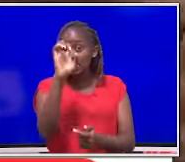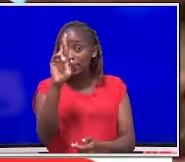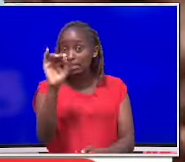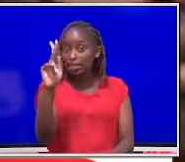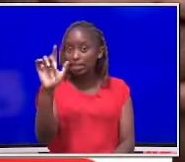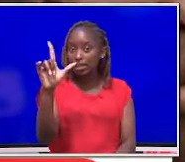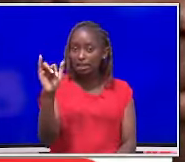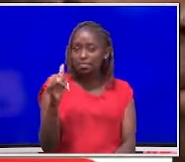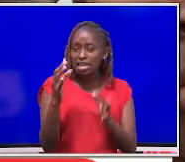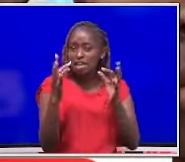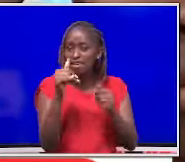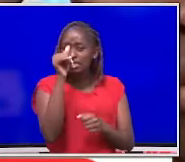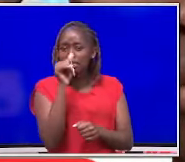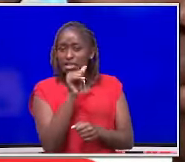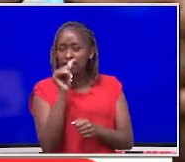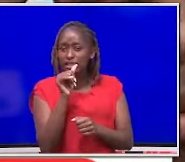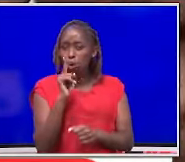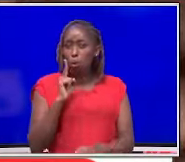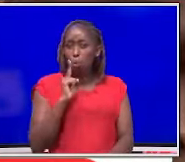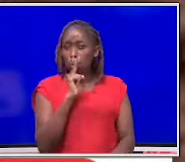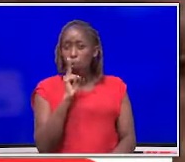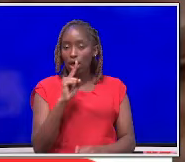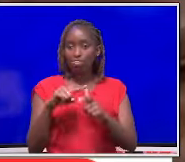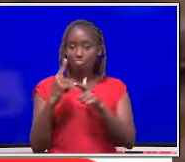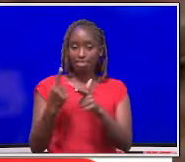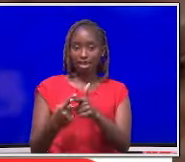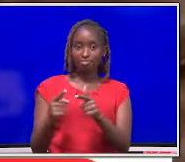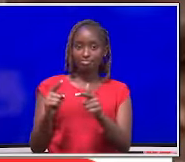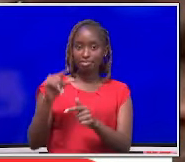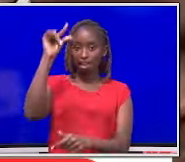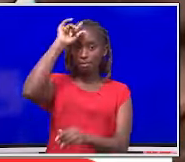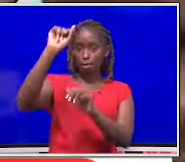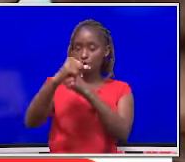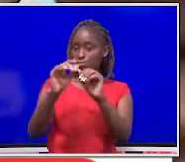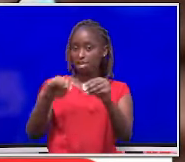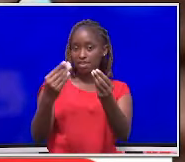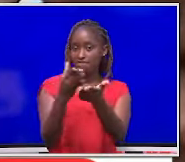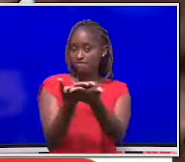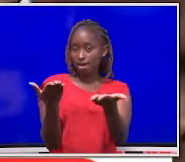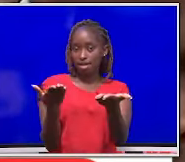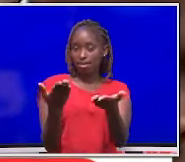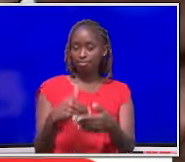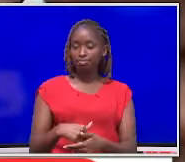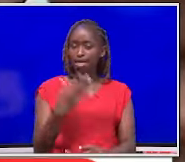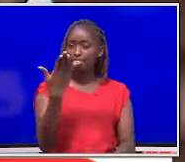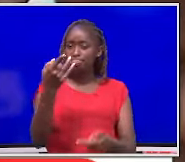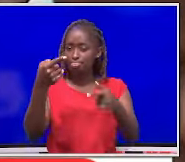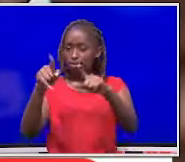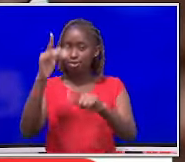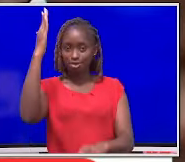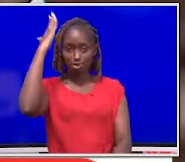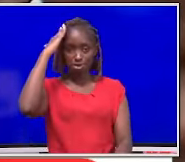ikiwa siri ni kali, ukiwa kwa serikali ufai kutoa kitu. So wanajua. Na kama